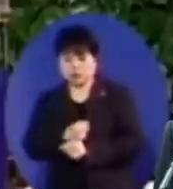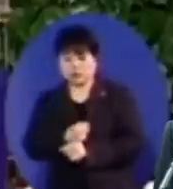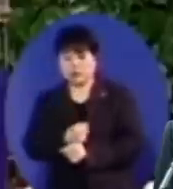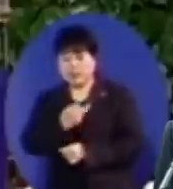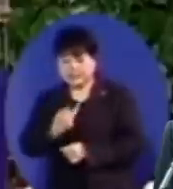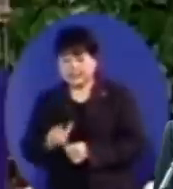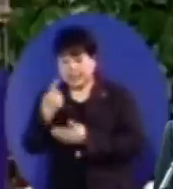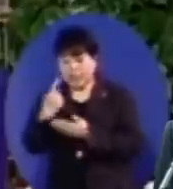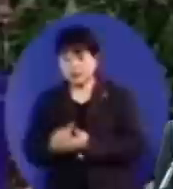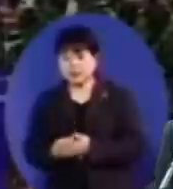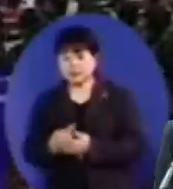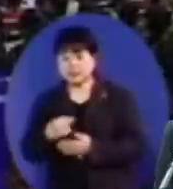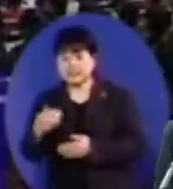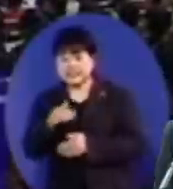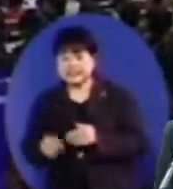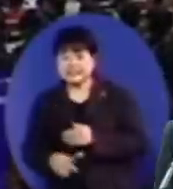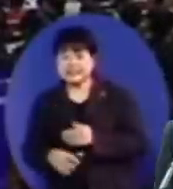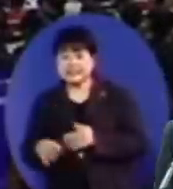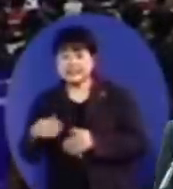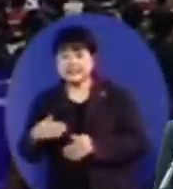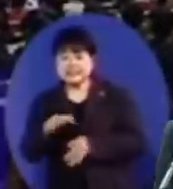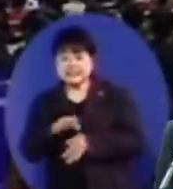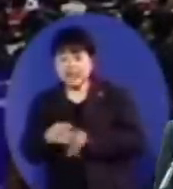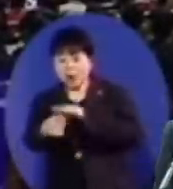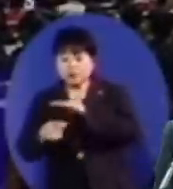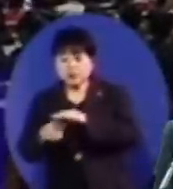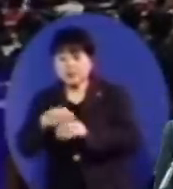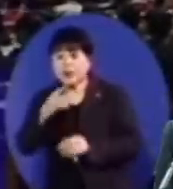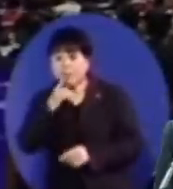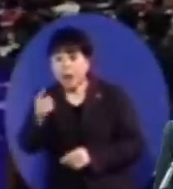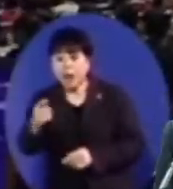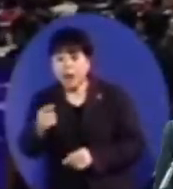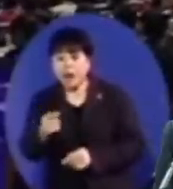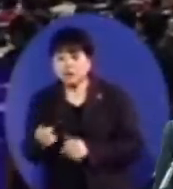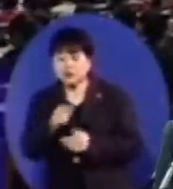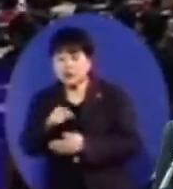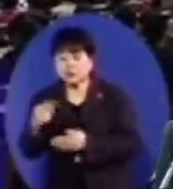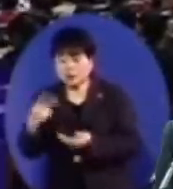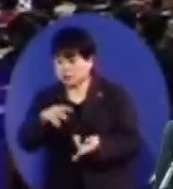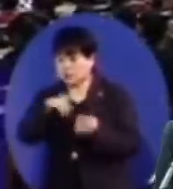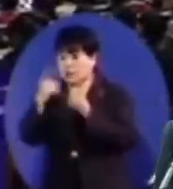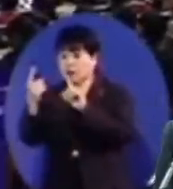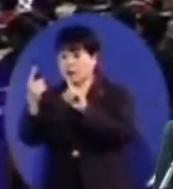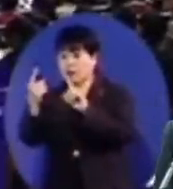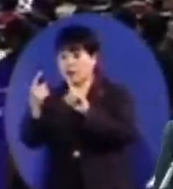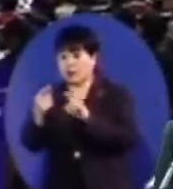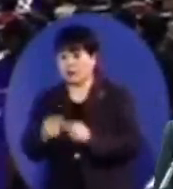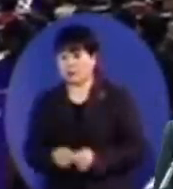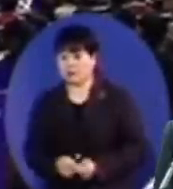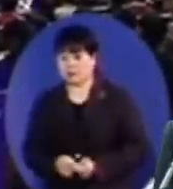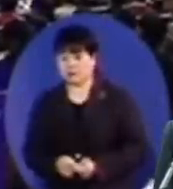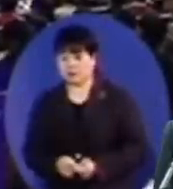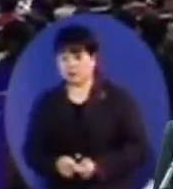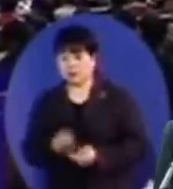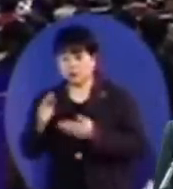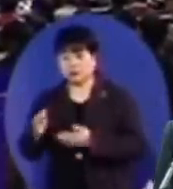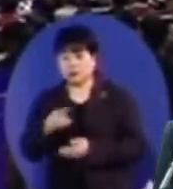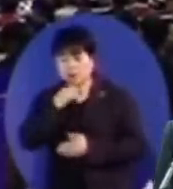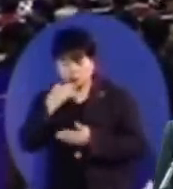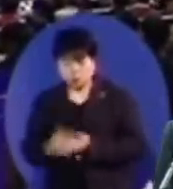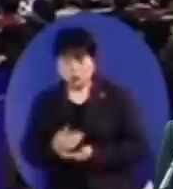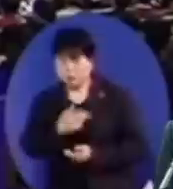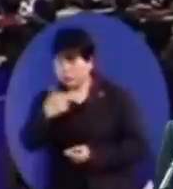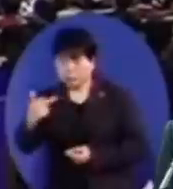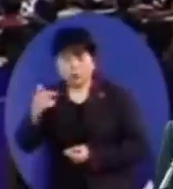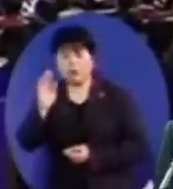제자들이 와서 시체를 도둑질하여 가고 백성에게 말하되 그가 죽은 자 가운데서 살아났다 하면 후의 속임이 전보다 더 클까